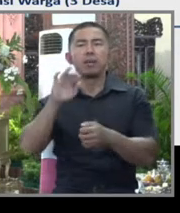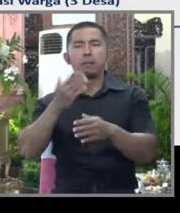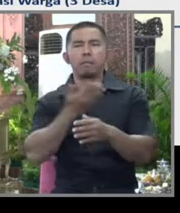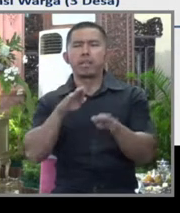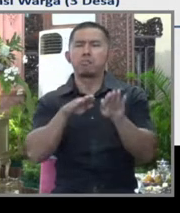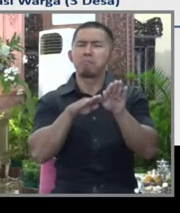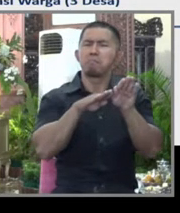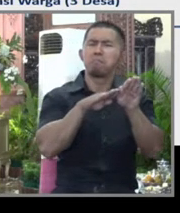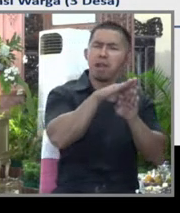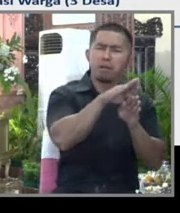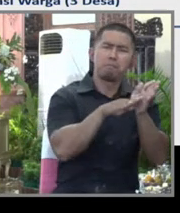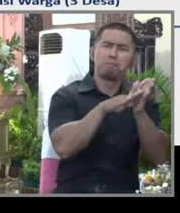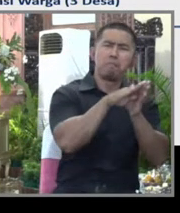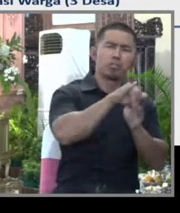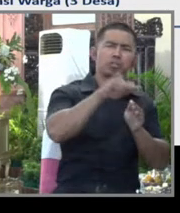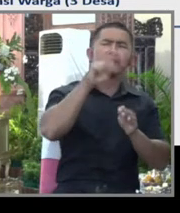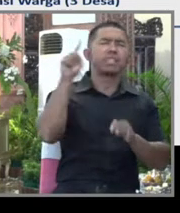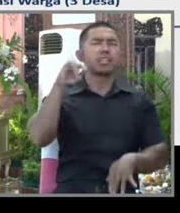yang lain.